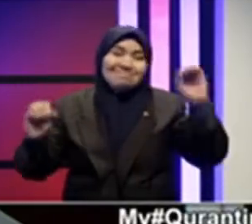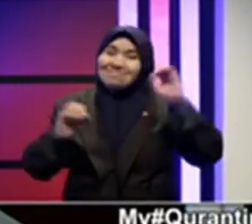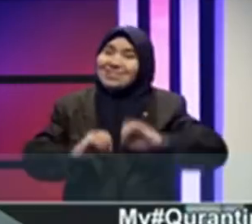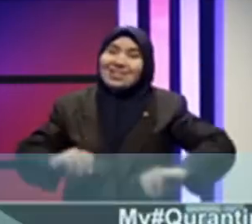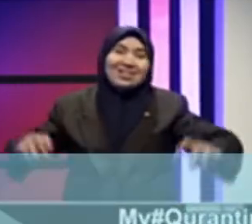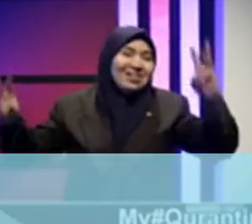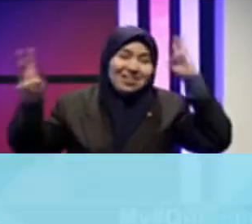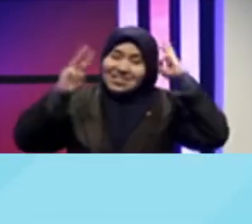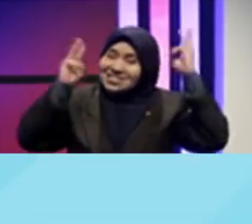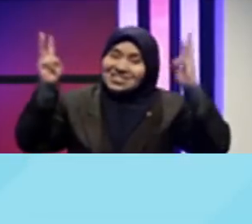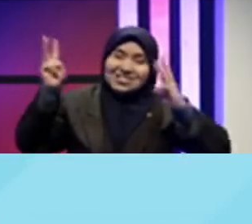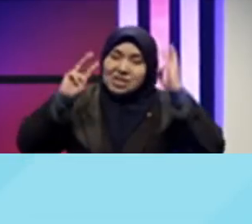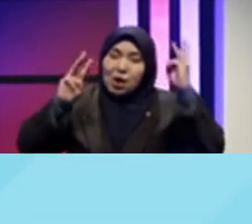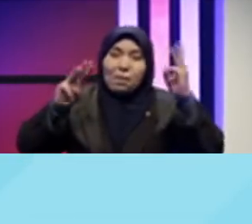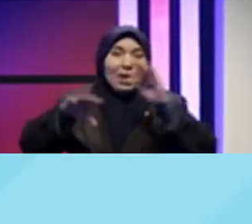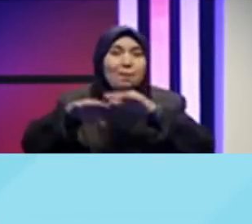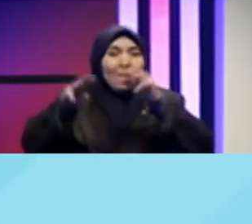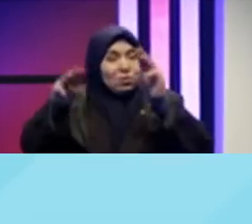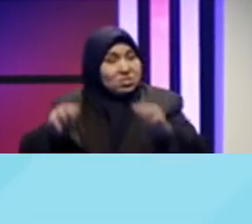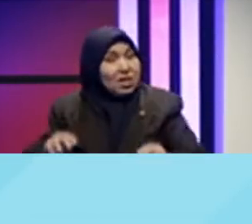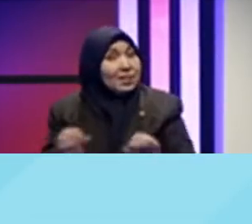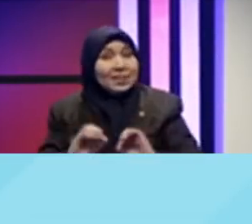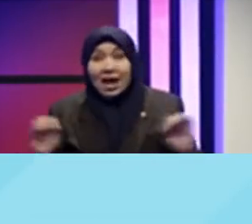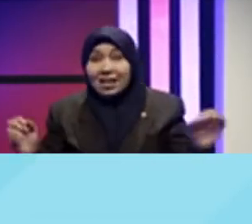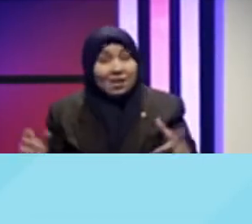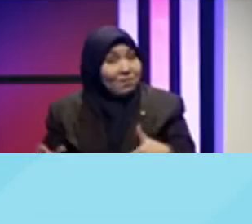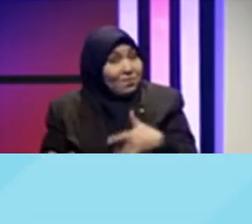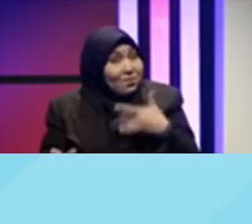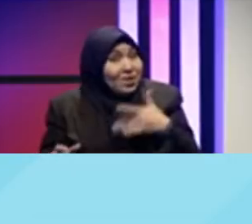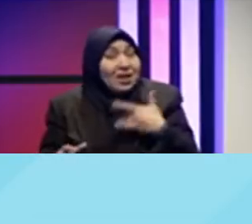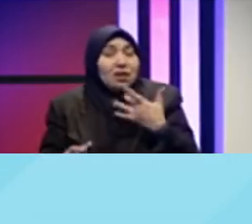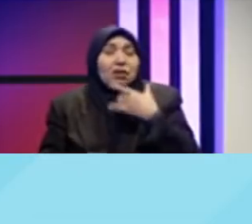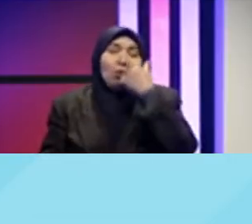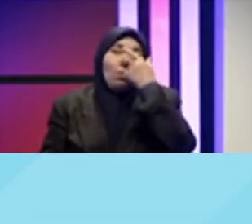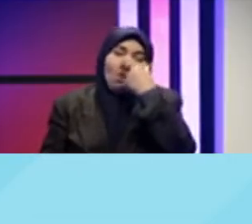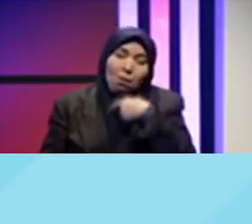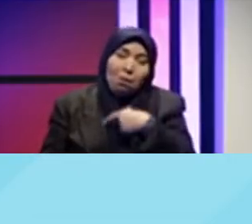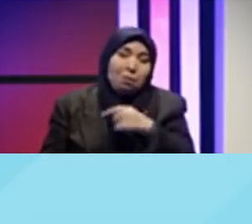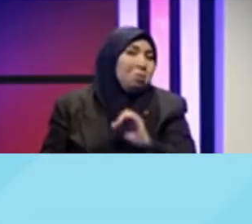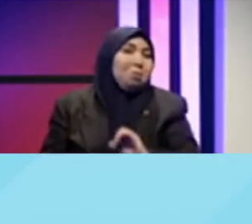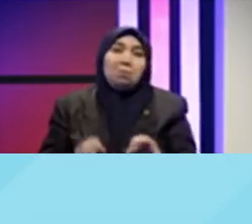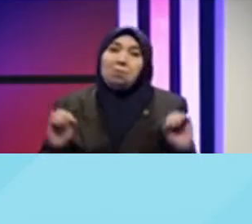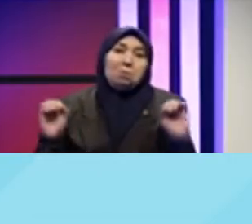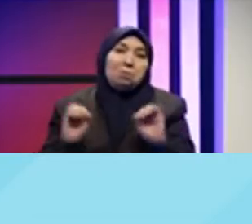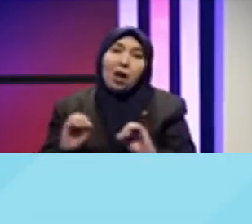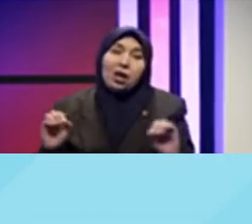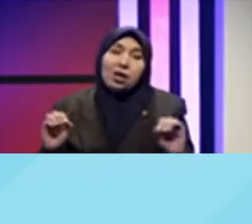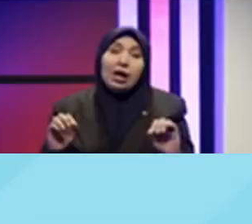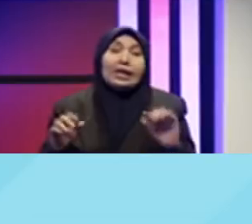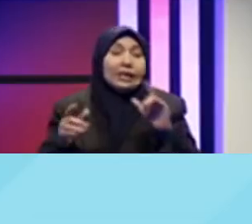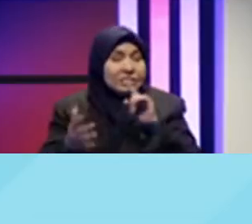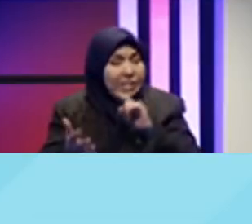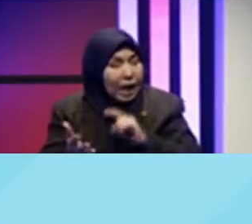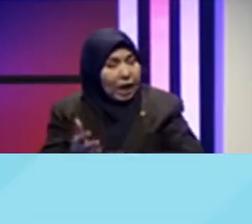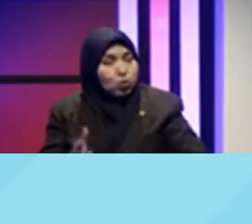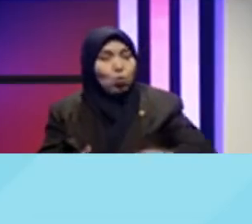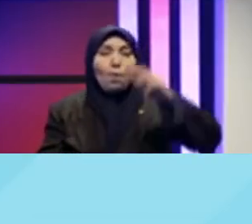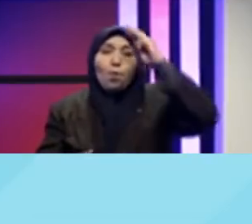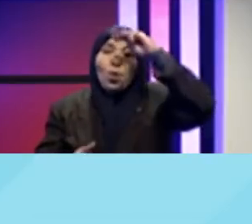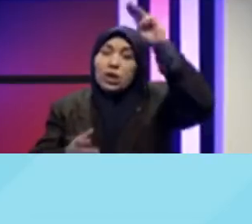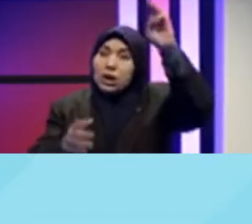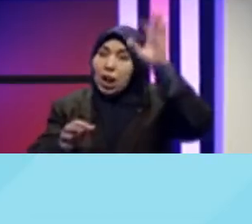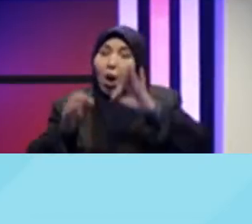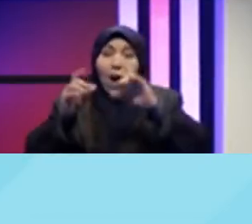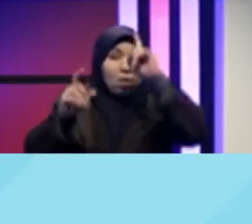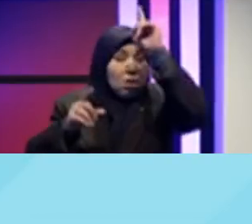tidak pula kamu rasa sedih. Ini adalah sebagai satu kemuliaan Ustaz ya, bila Allah bercakap dengan kita. Cakap